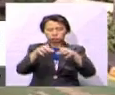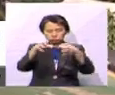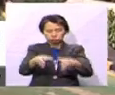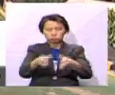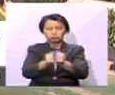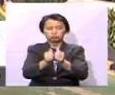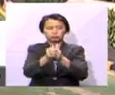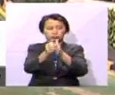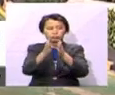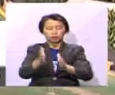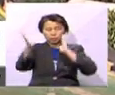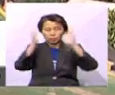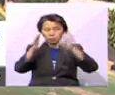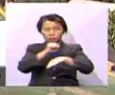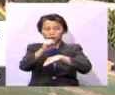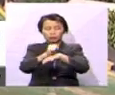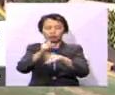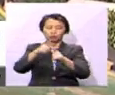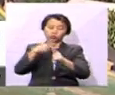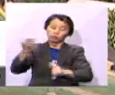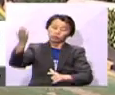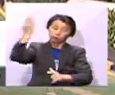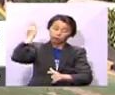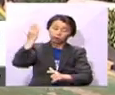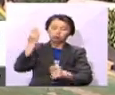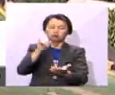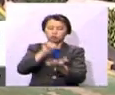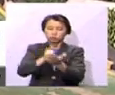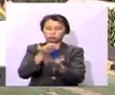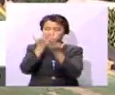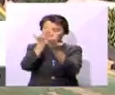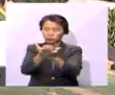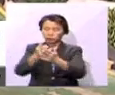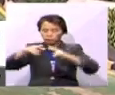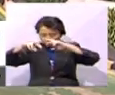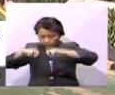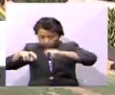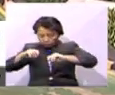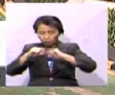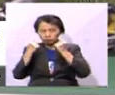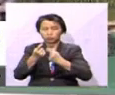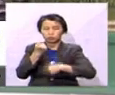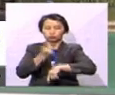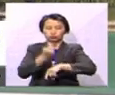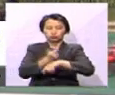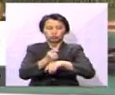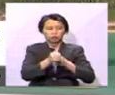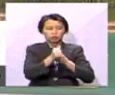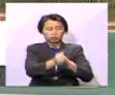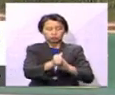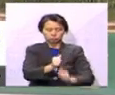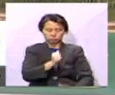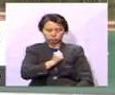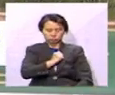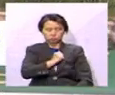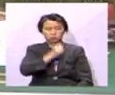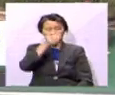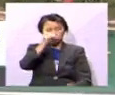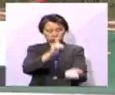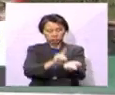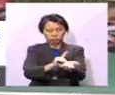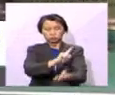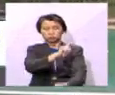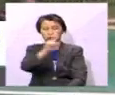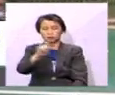pemimpin Malaysia-Singapura bulan lepas. Ia antara cadangan yang sedang dikaji oleh pasukan petugas yang diketuai sendiri oleh Datuk Seri Dr.